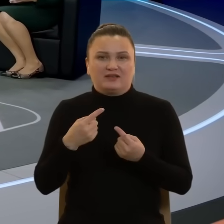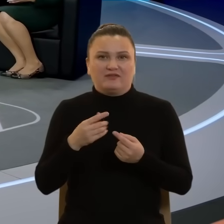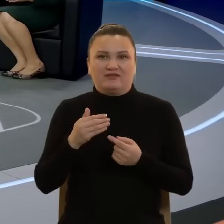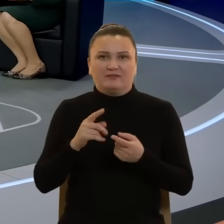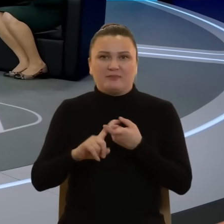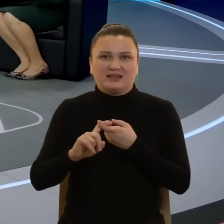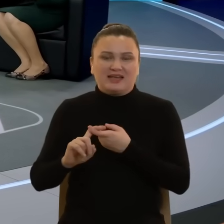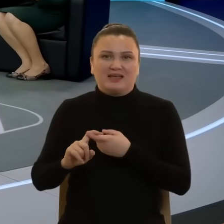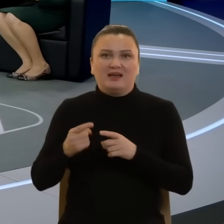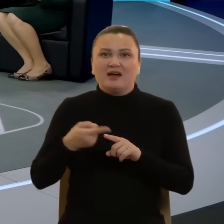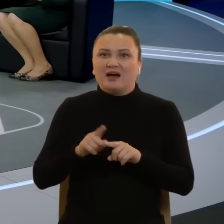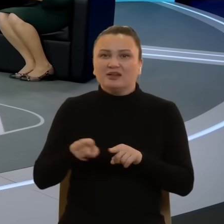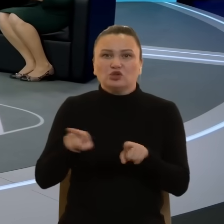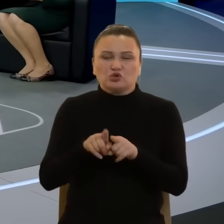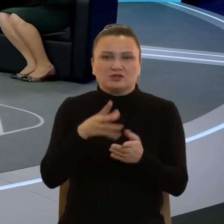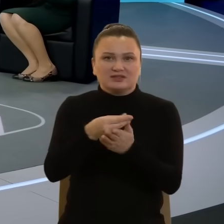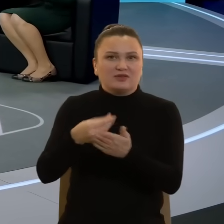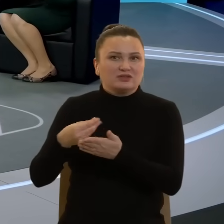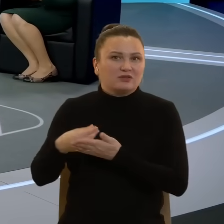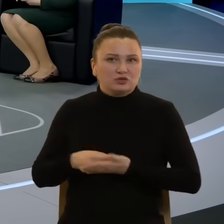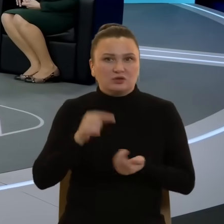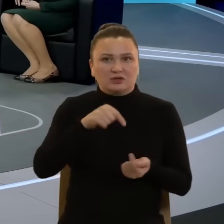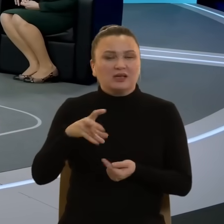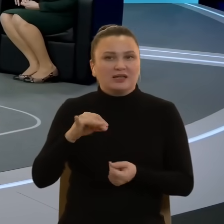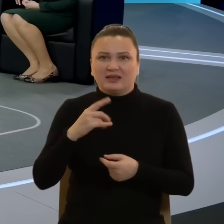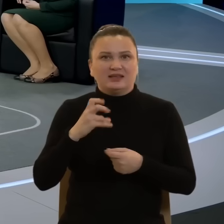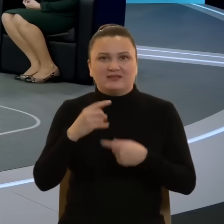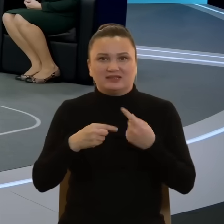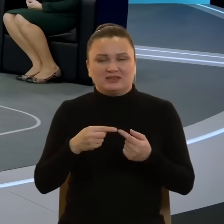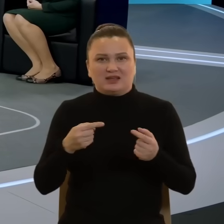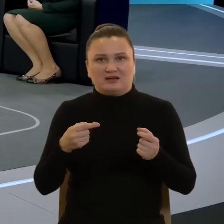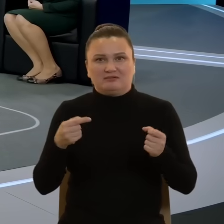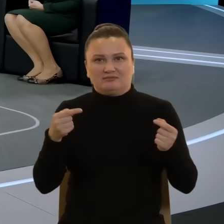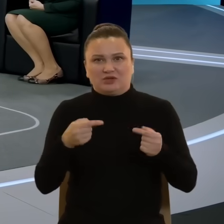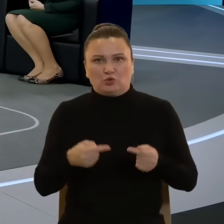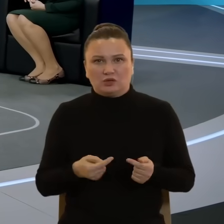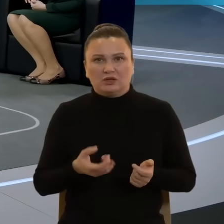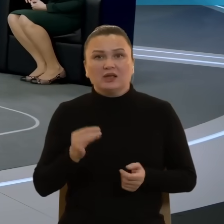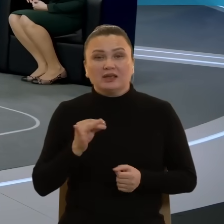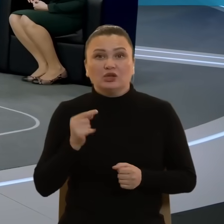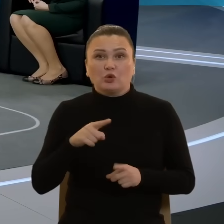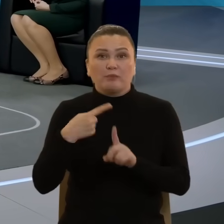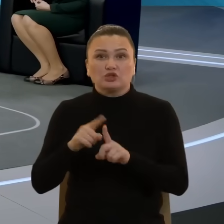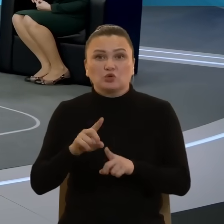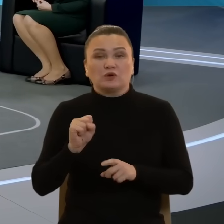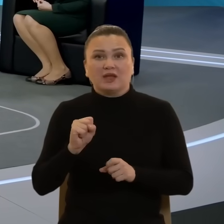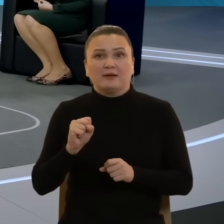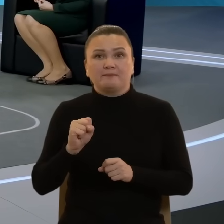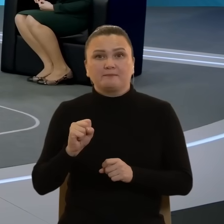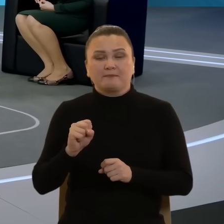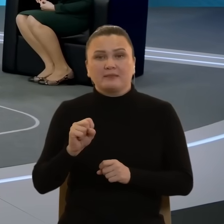из них по своему составу, скажем, эквивалентны друг другу. И, по сути дела, те положительные эффекты, которые на